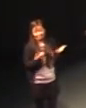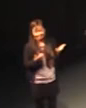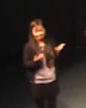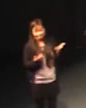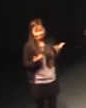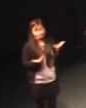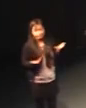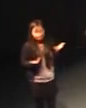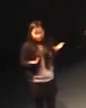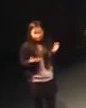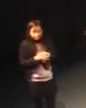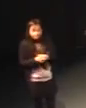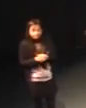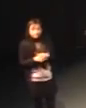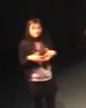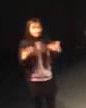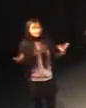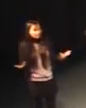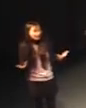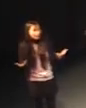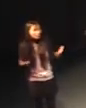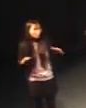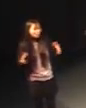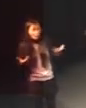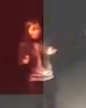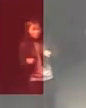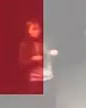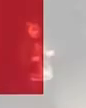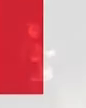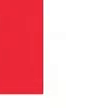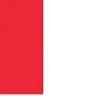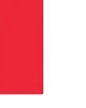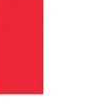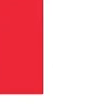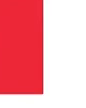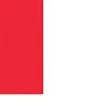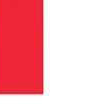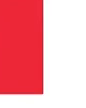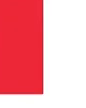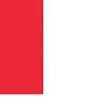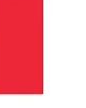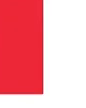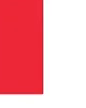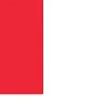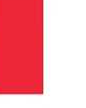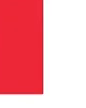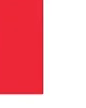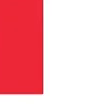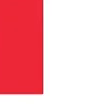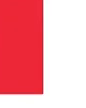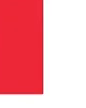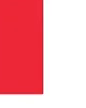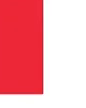mais est-ce que je vais gérer cette activité est ce que je vais l'autorisé à ce que je veux l'interdire parce que je vais imposer un